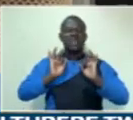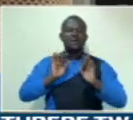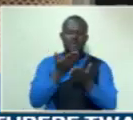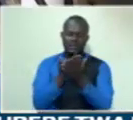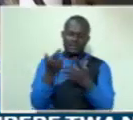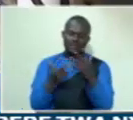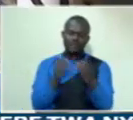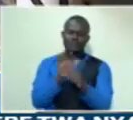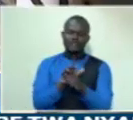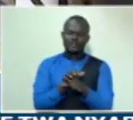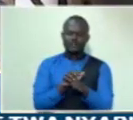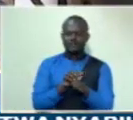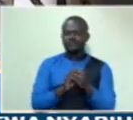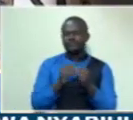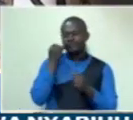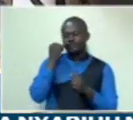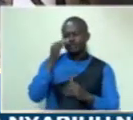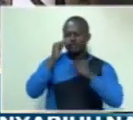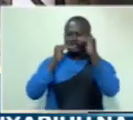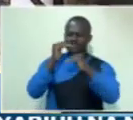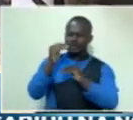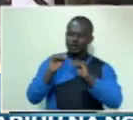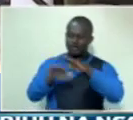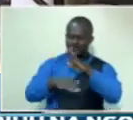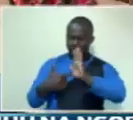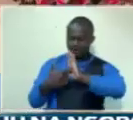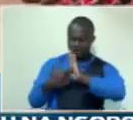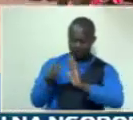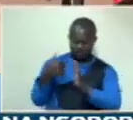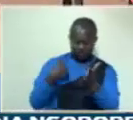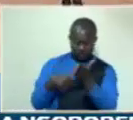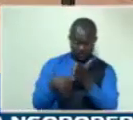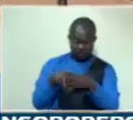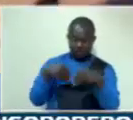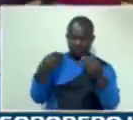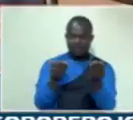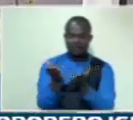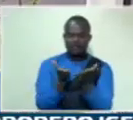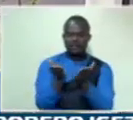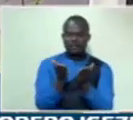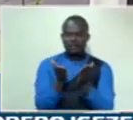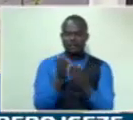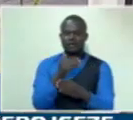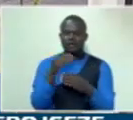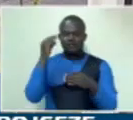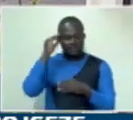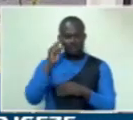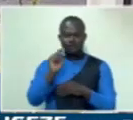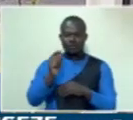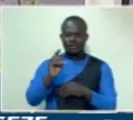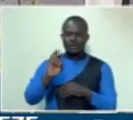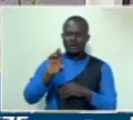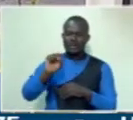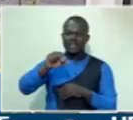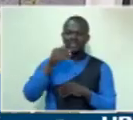iracyari ndende nubwo inzego z'ibanze zitungwa agatoki mu kudatanga serivisi inoze Maitre Nkunda barashi muyizi avuga ko izi